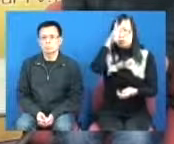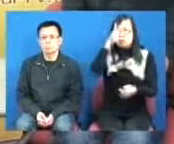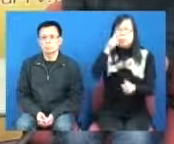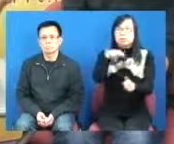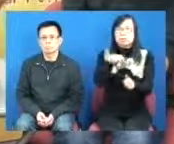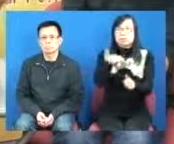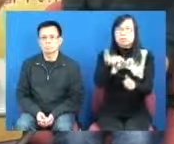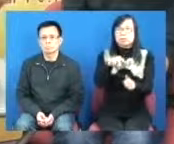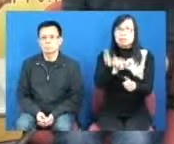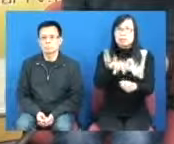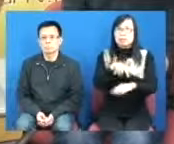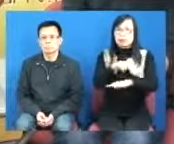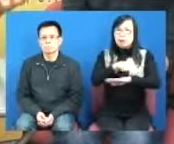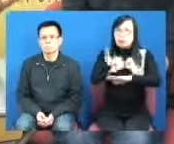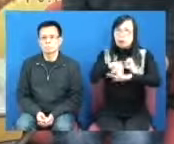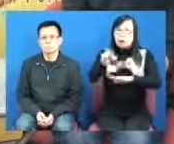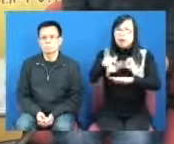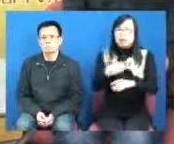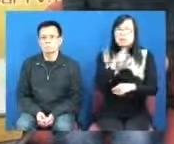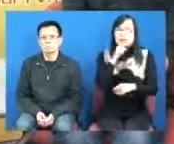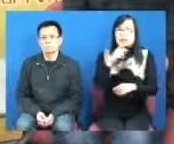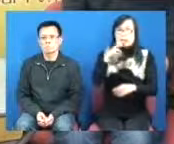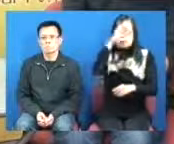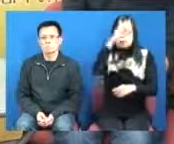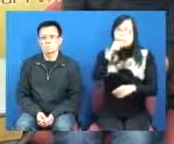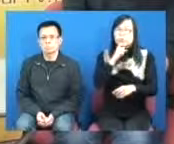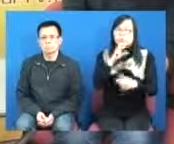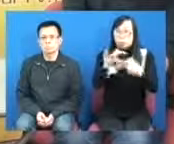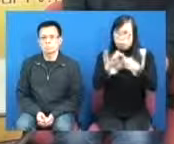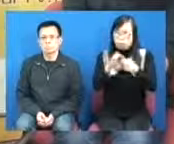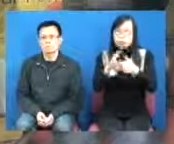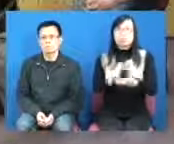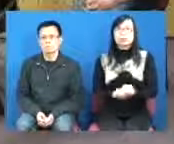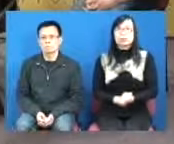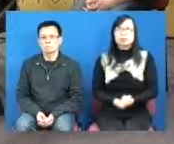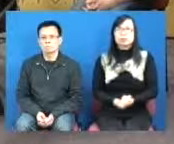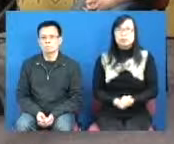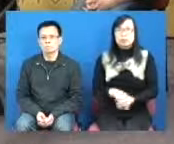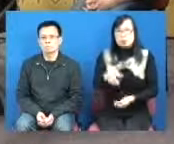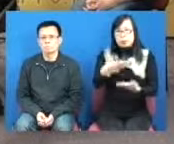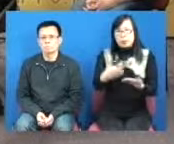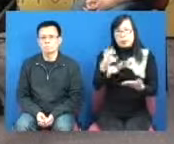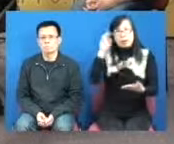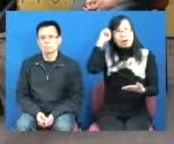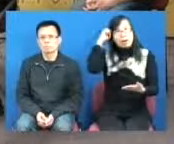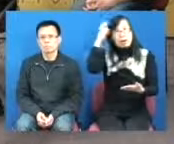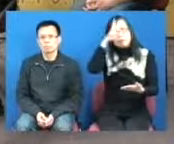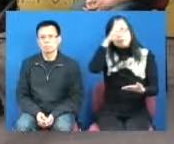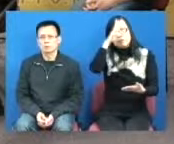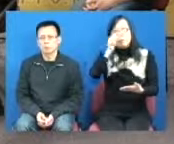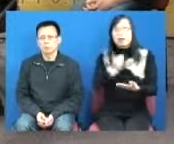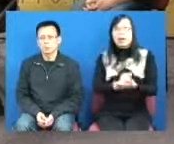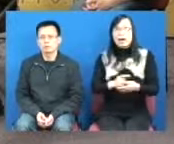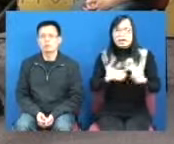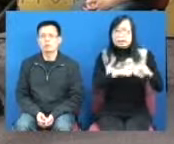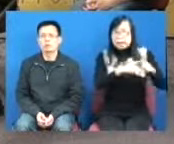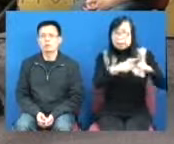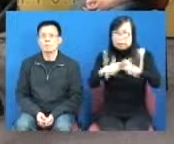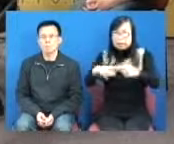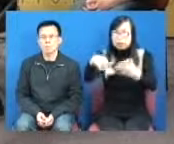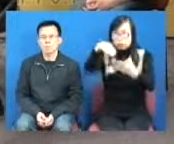產生政府是很有關係的如果你想想想政府是市民選